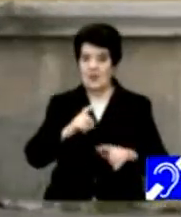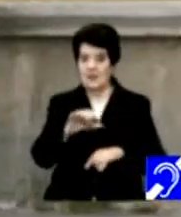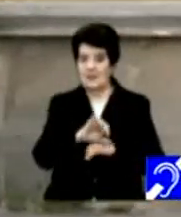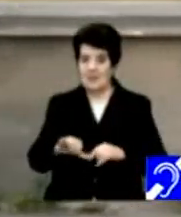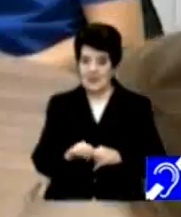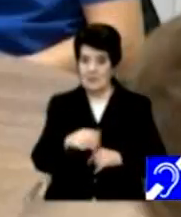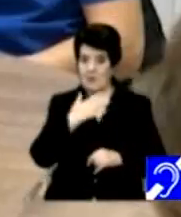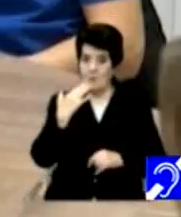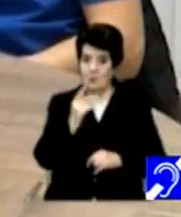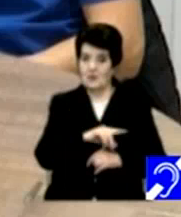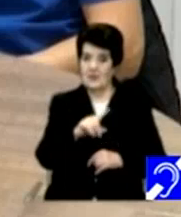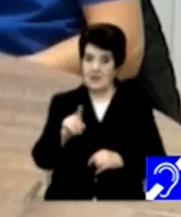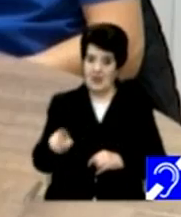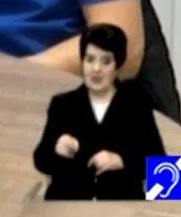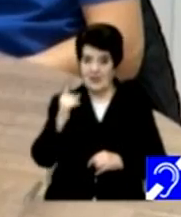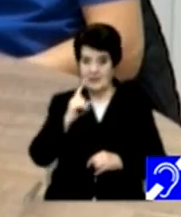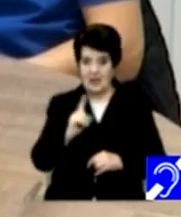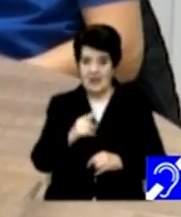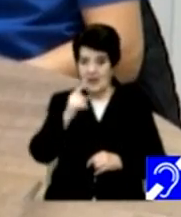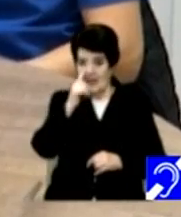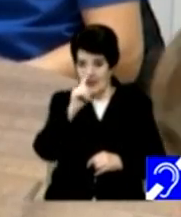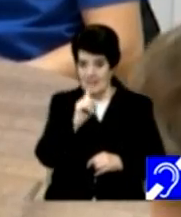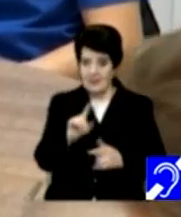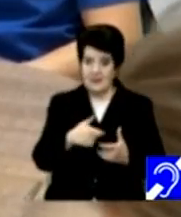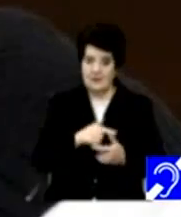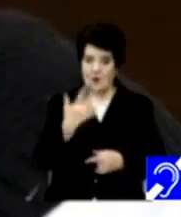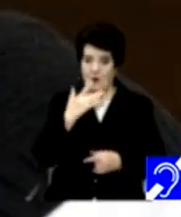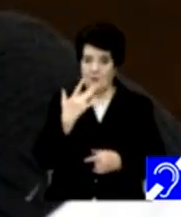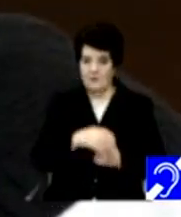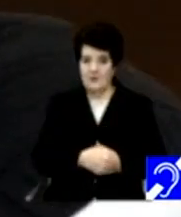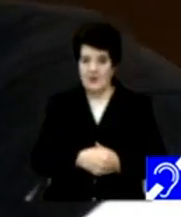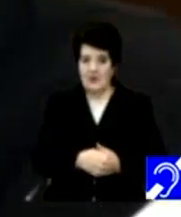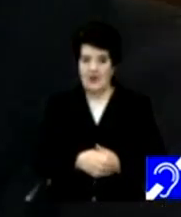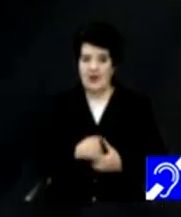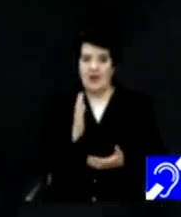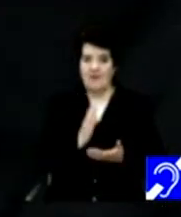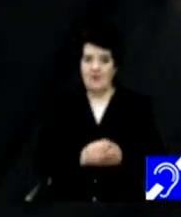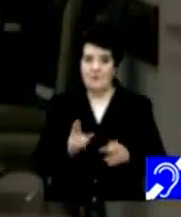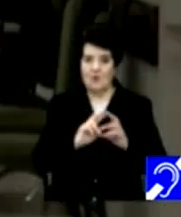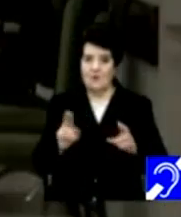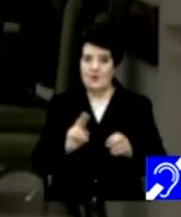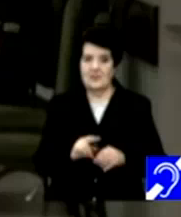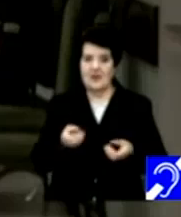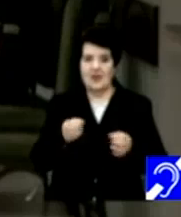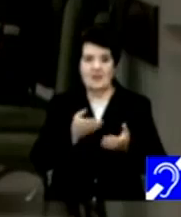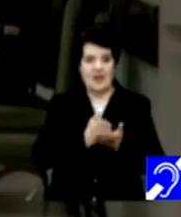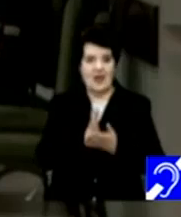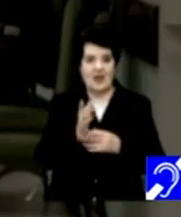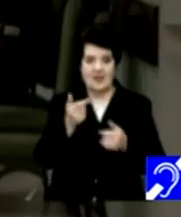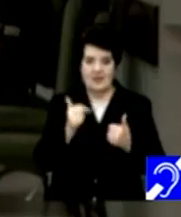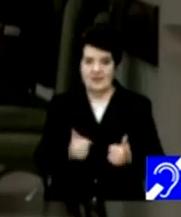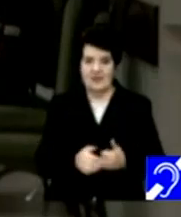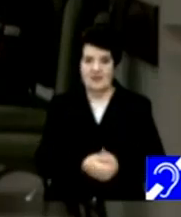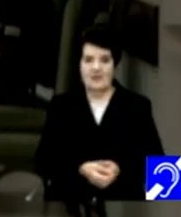străinătate. Cei mai mulți dintre ei sunt din Israel, India sau Statele Unite. You have very good